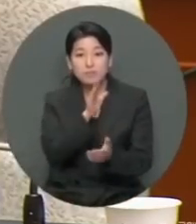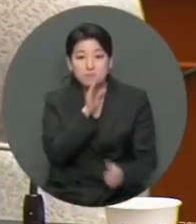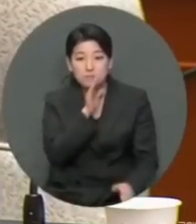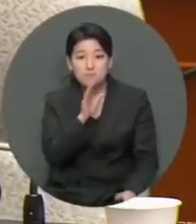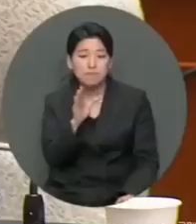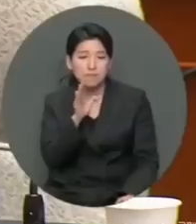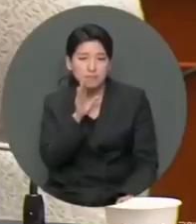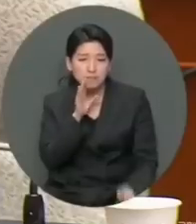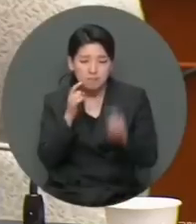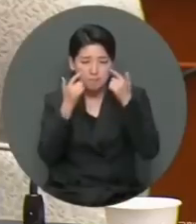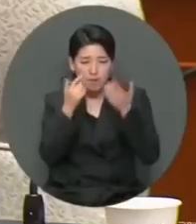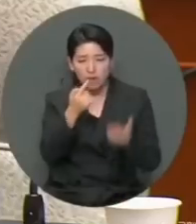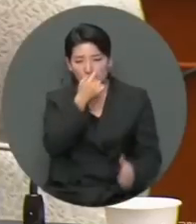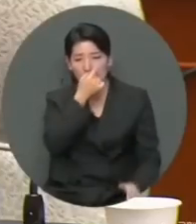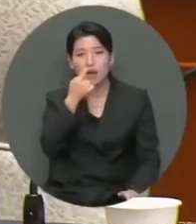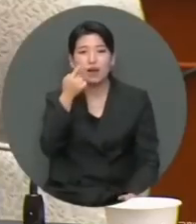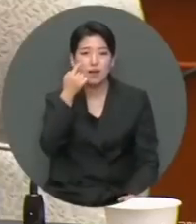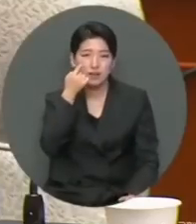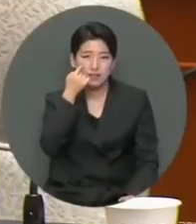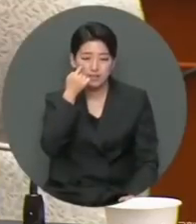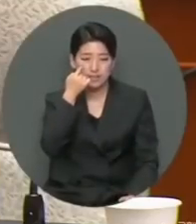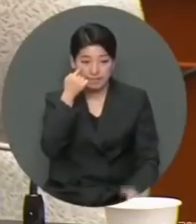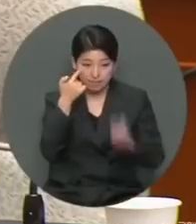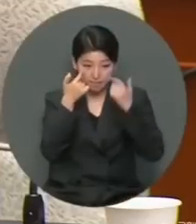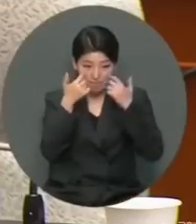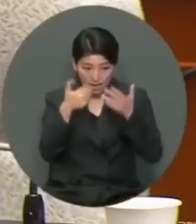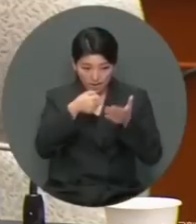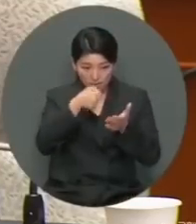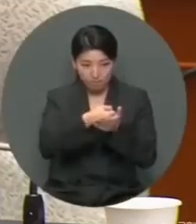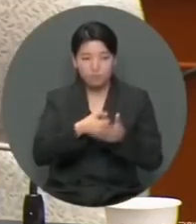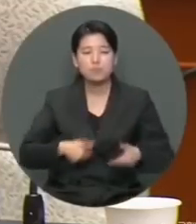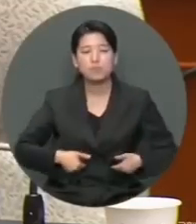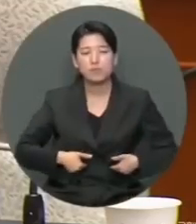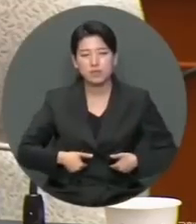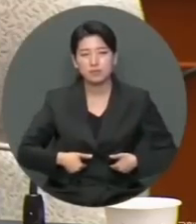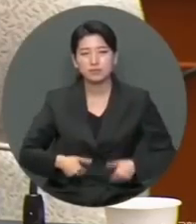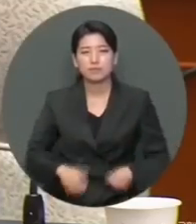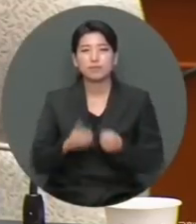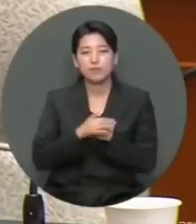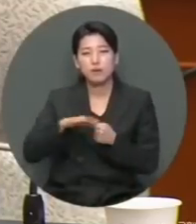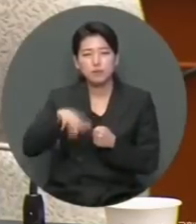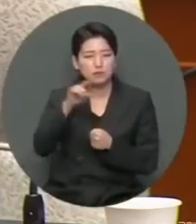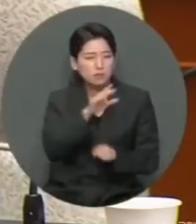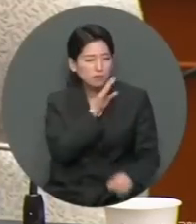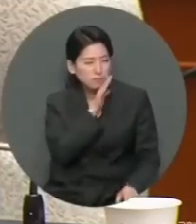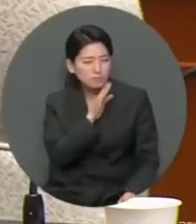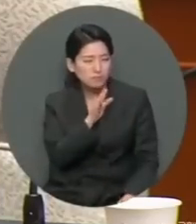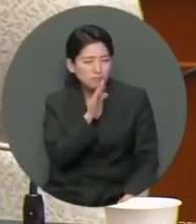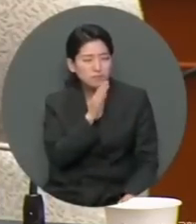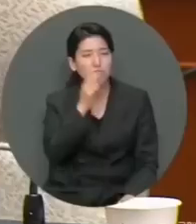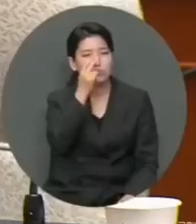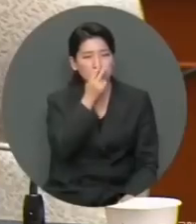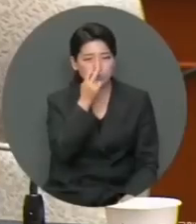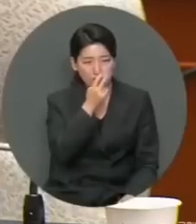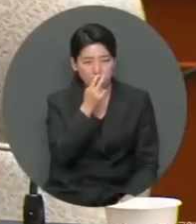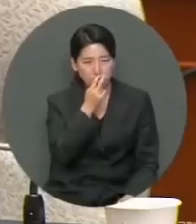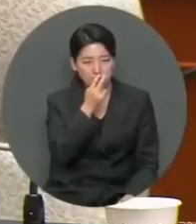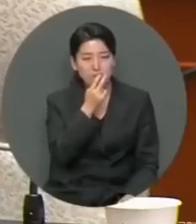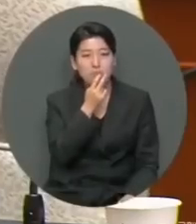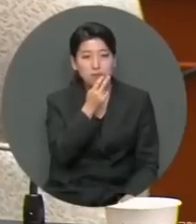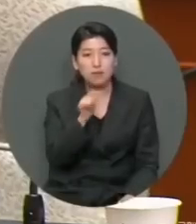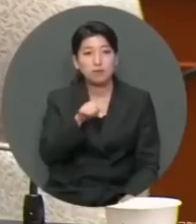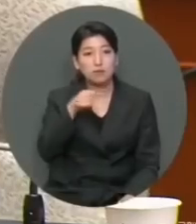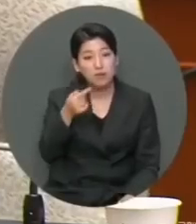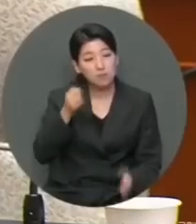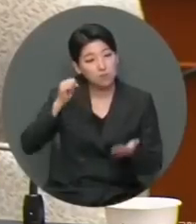사실관계를 확정하는 문제가 필요합니다. 그래서 저희들이 사실조사를 먼저 하고요. 거기에 따라서 위반